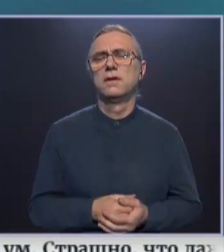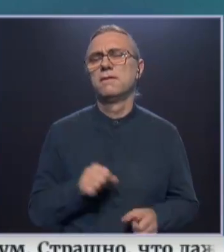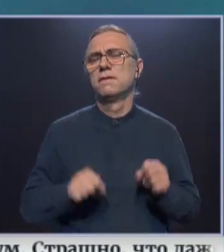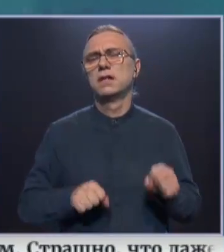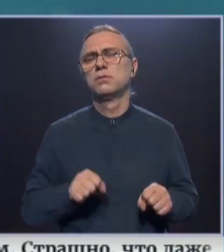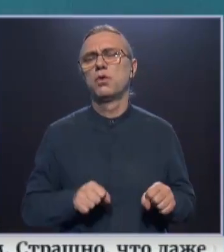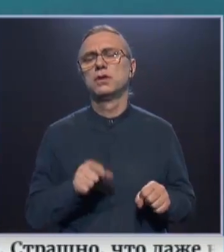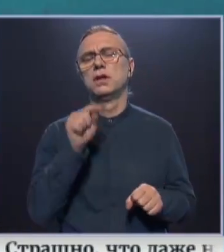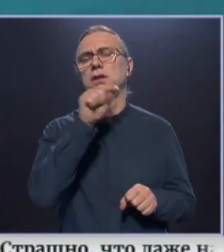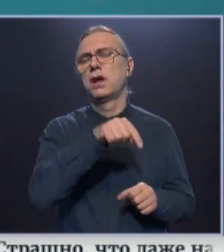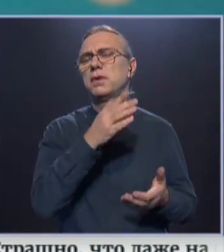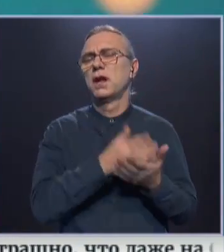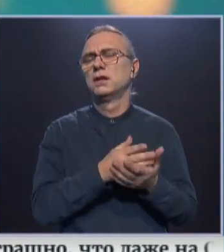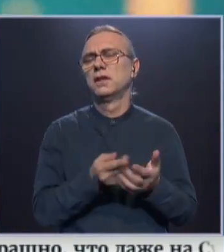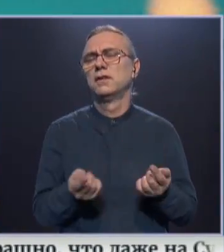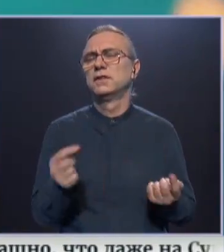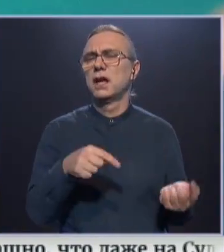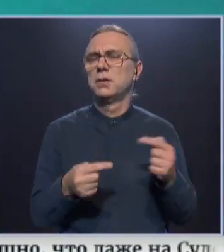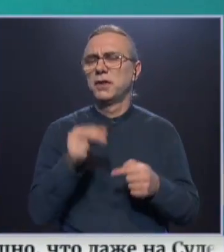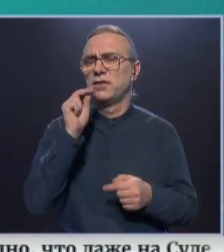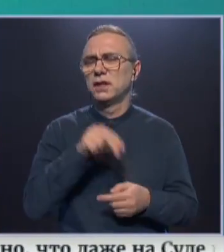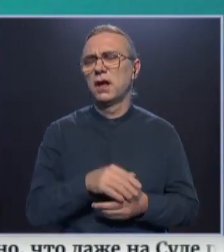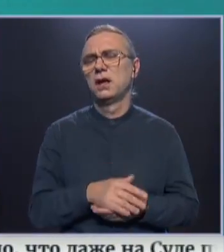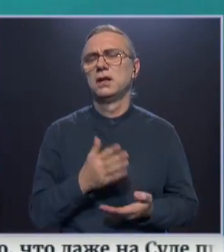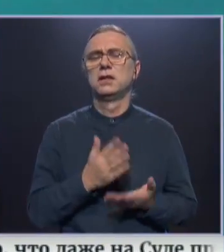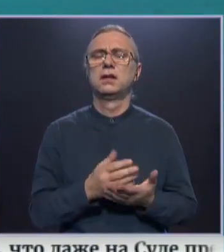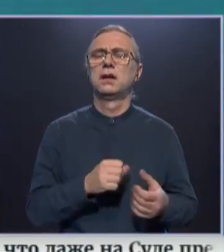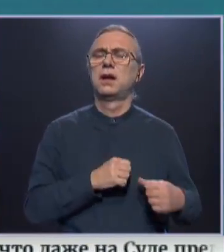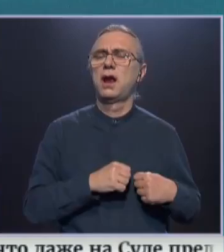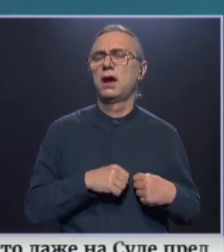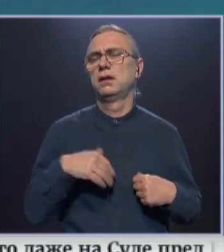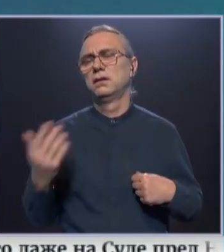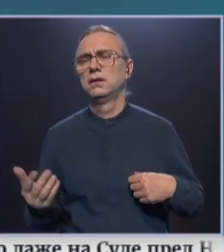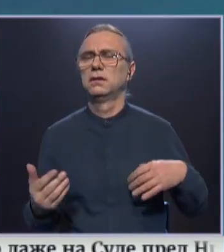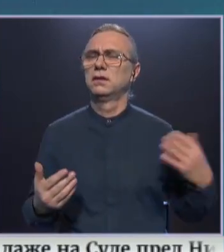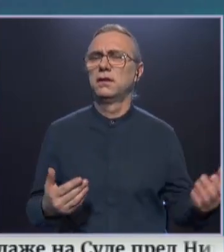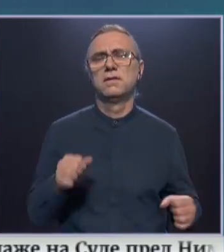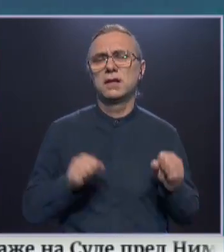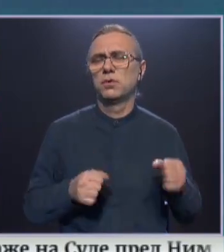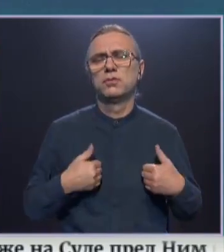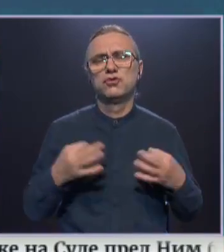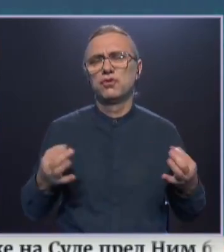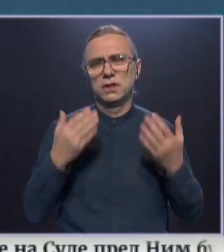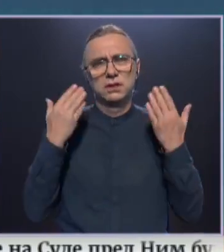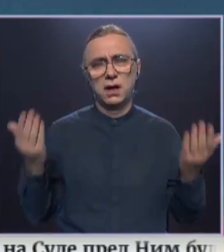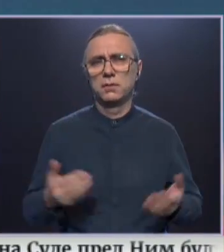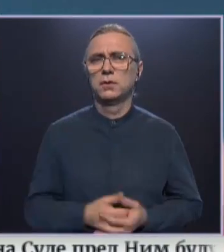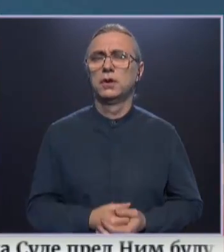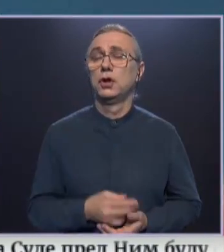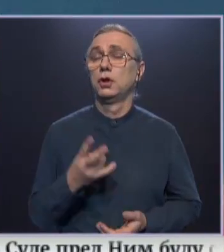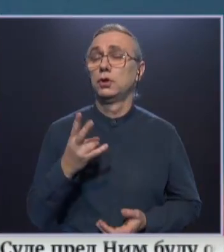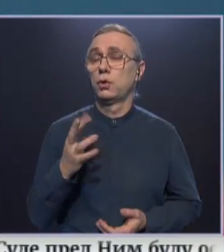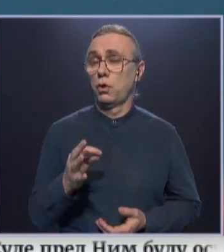Возможно, там есть взаимная вина, есть грех и с одной, и с другой стороны. Возможно, там... Мы этого ничего не знаем. Но в